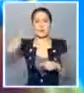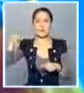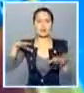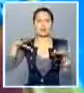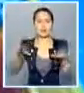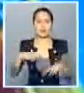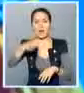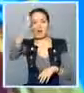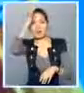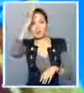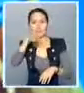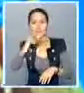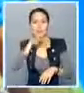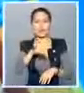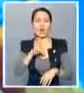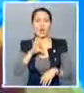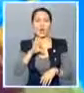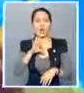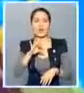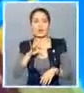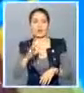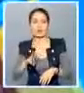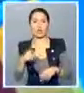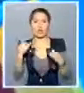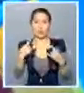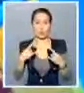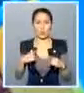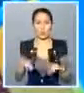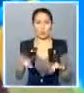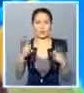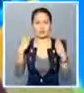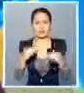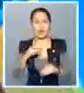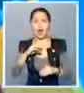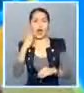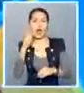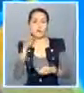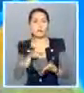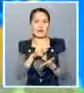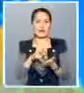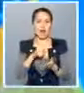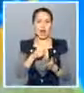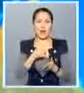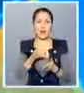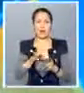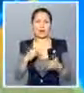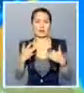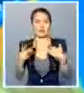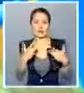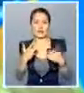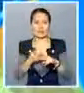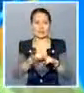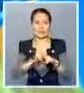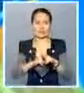ірі саяси қайраткер, ғалым, академик Дінмұхамед Ахметұлы Қонаевтың туған күні. Алматыдағы Абай атындағы опера және балет